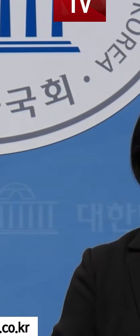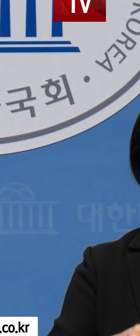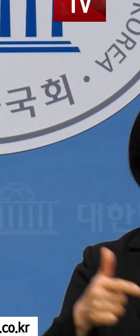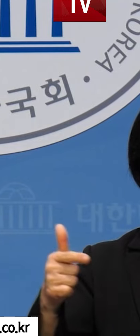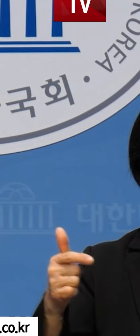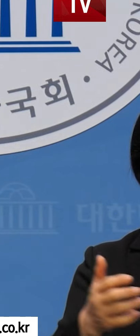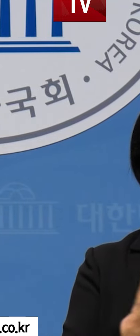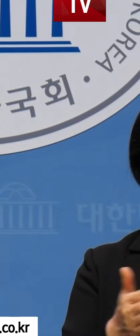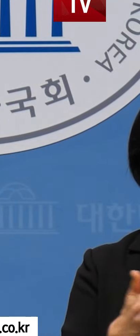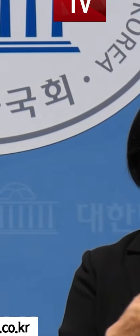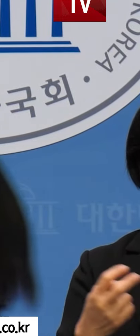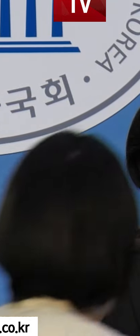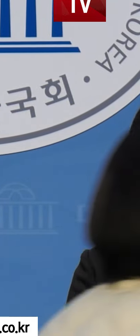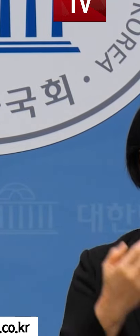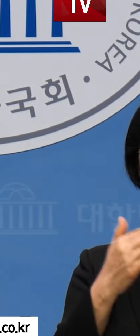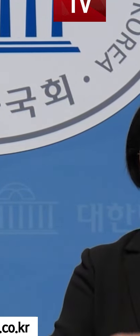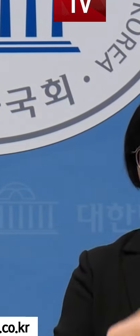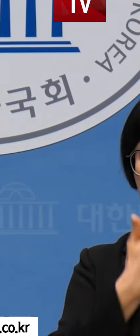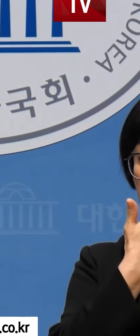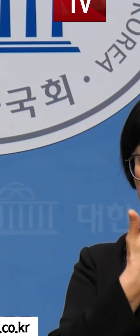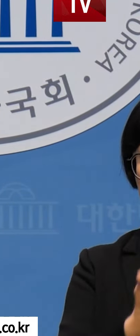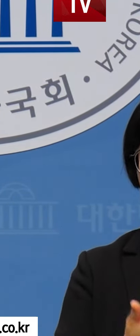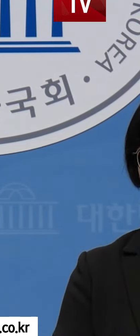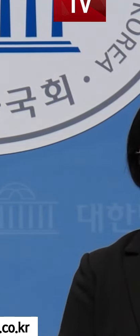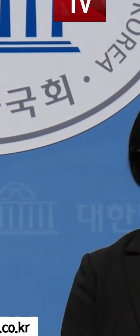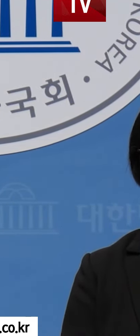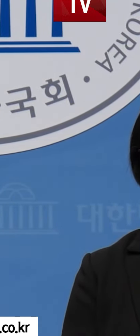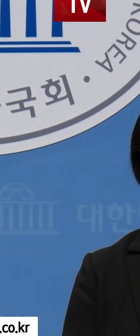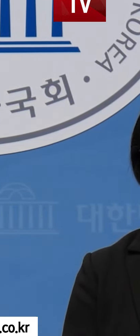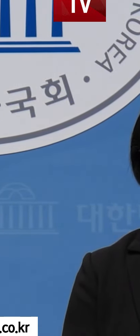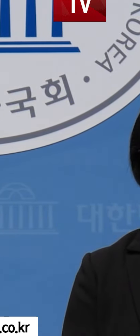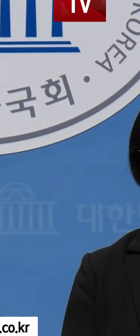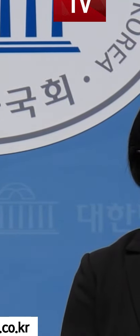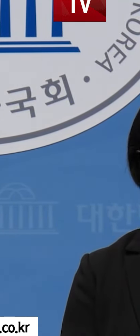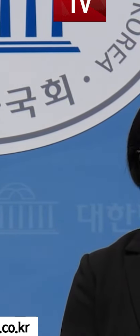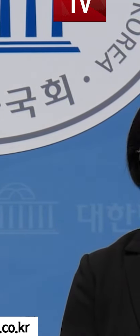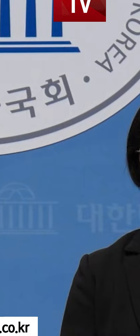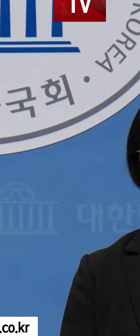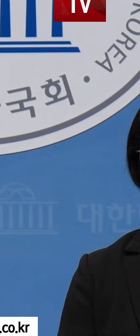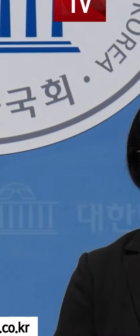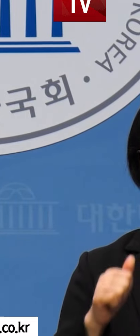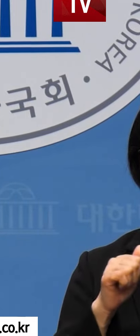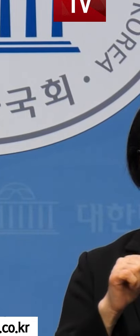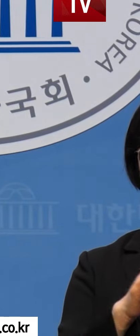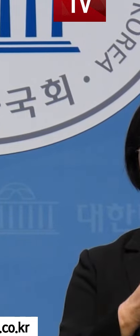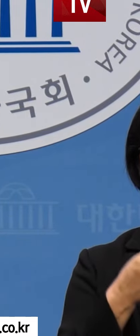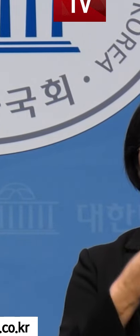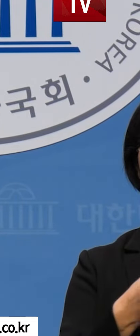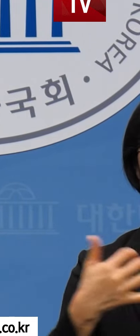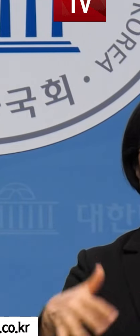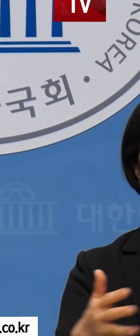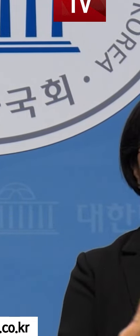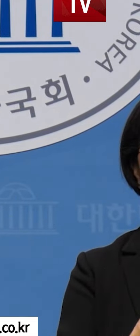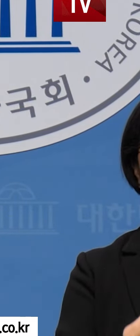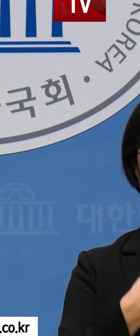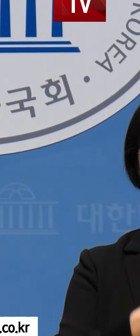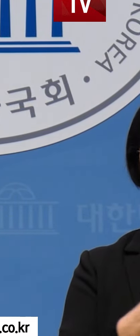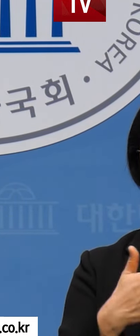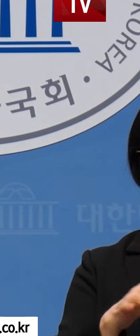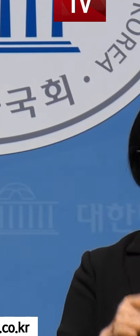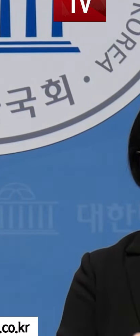넘어서 어떻게 늘리냐가 중요하다. 어디에 배치할지 규정하지 않은 채 의사 인력만